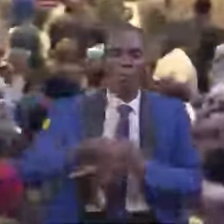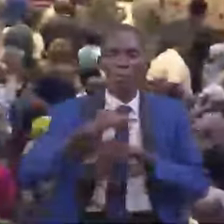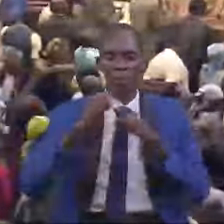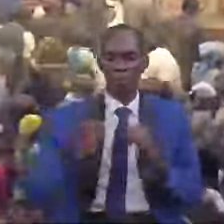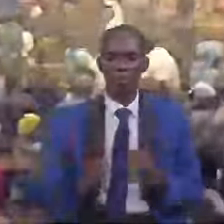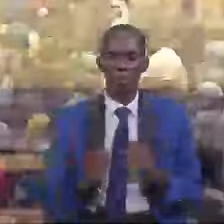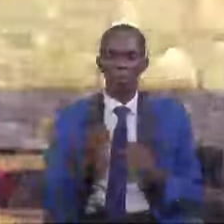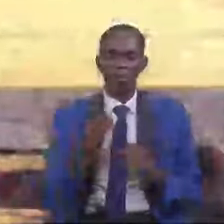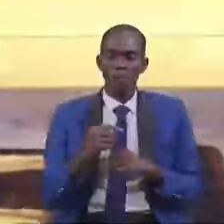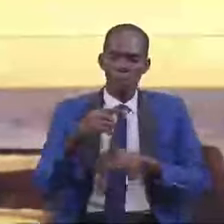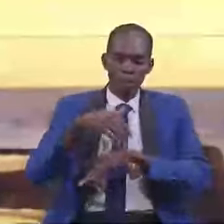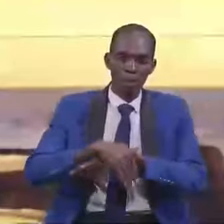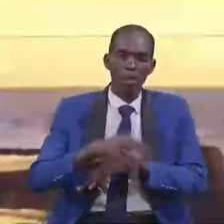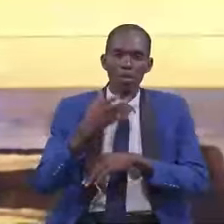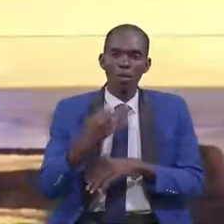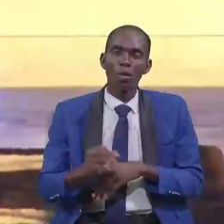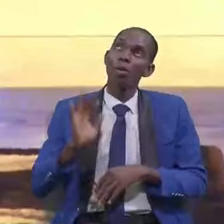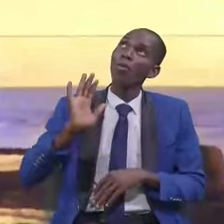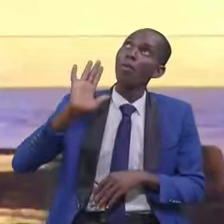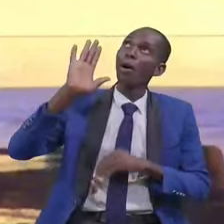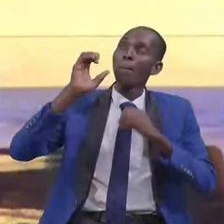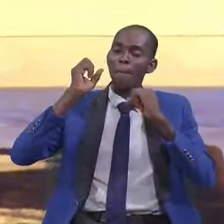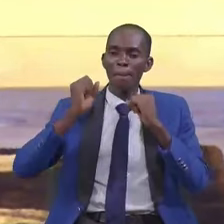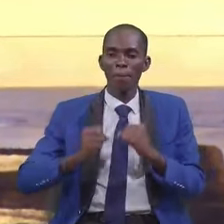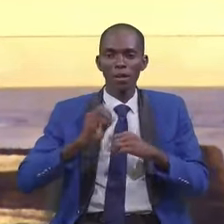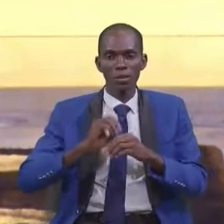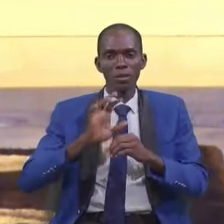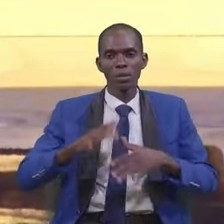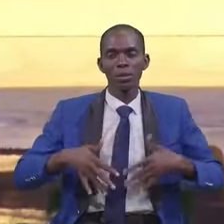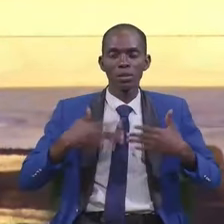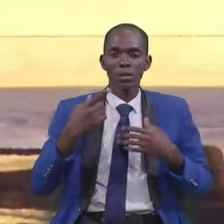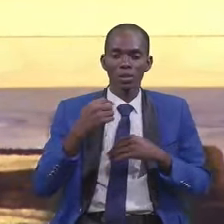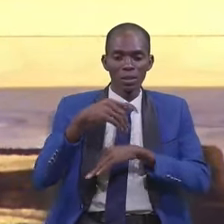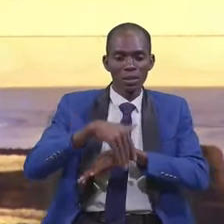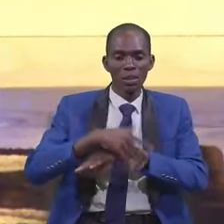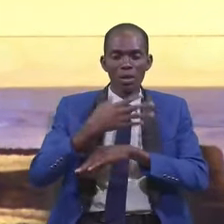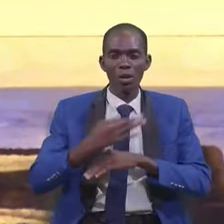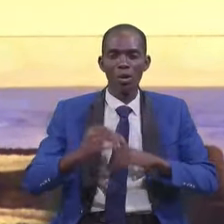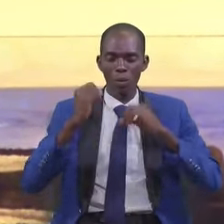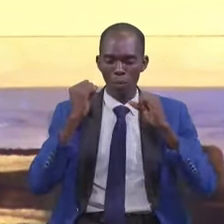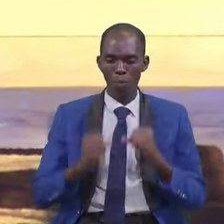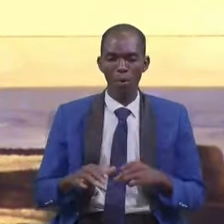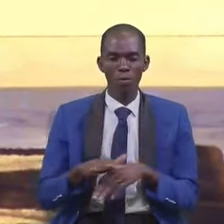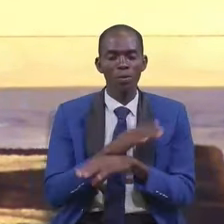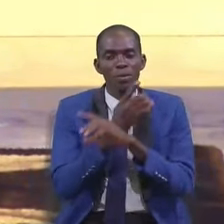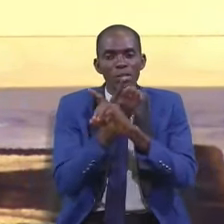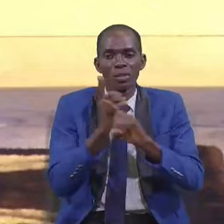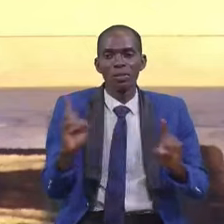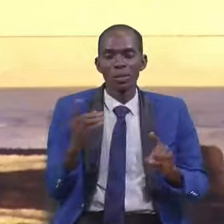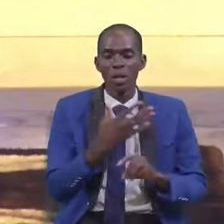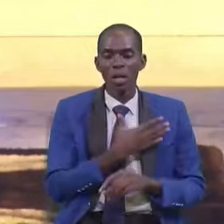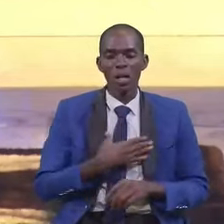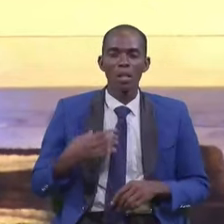sa puissance dans votre vie. C'est la soirée de puissante délivrance. C'est la soirée